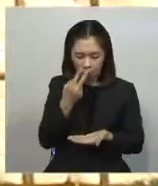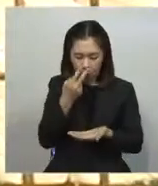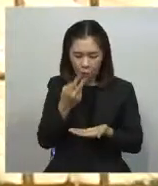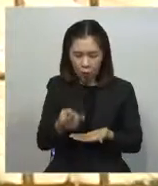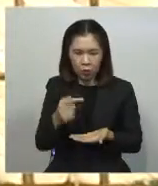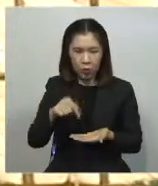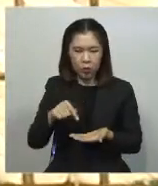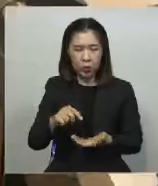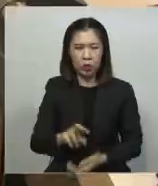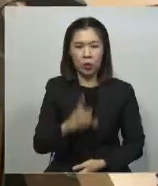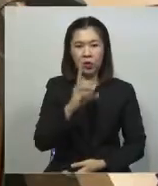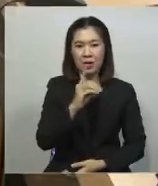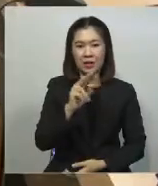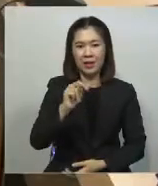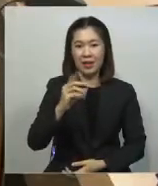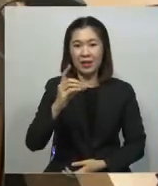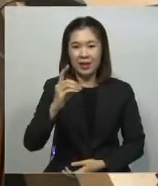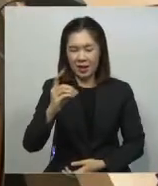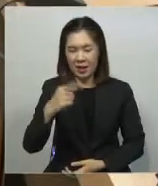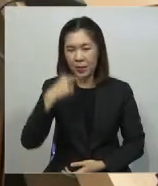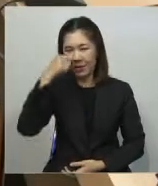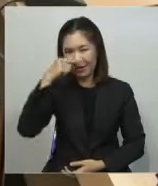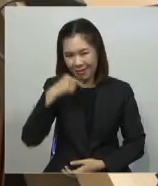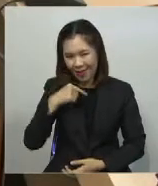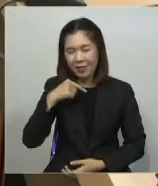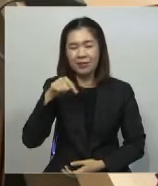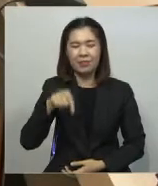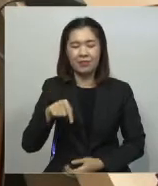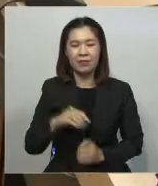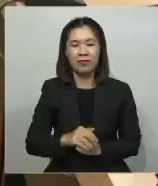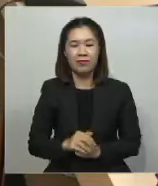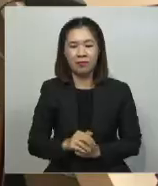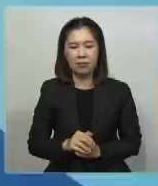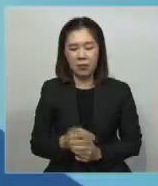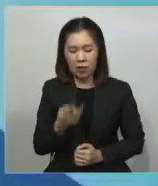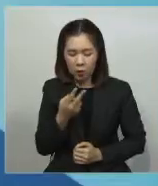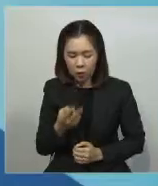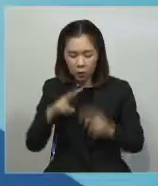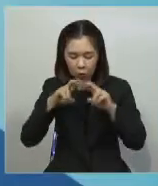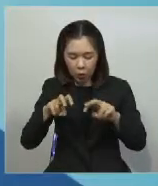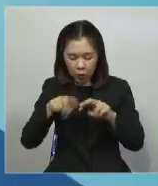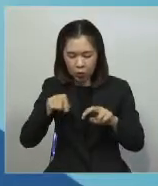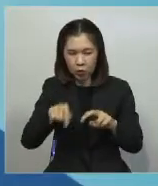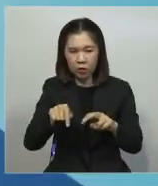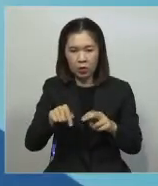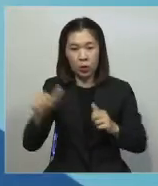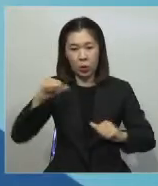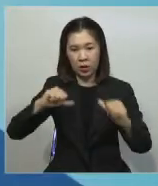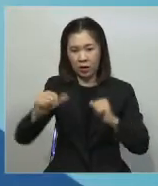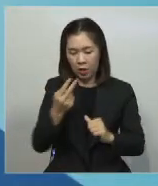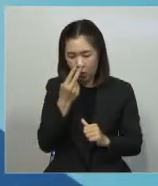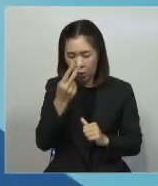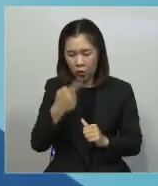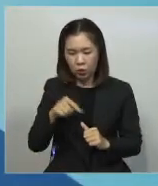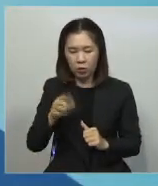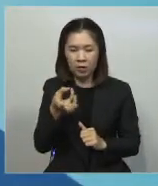ลักษณ์พันธุกรรมหรือว่า DNA ข้าวหอมมะลิไทยอย่างต่อเนื่องและผลจากการตรวจสอบทางกายภาพก็แตกต่างจาก